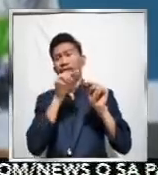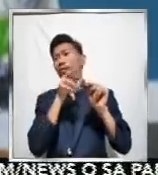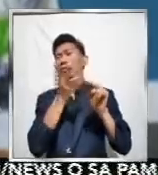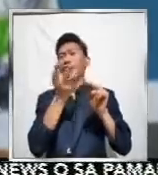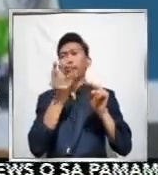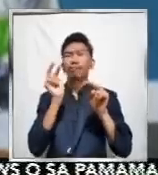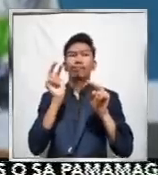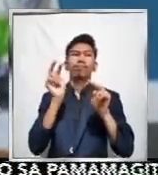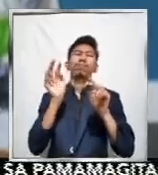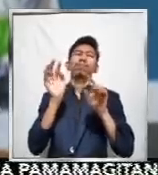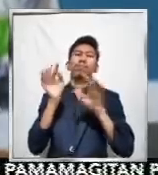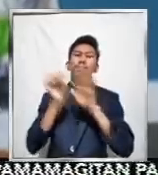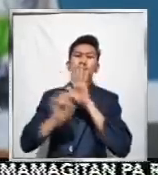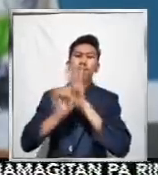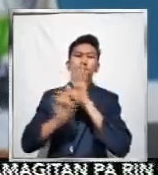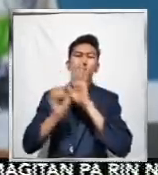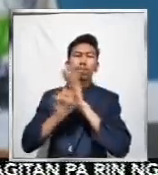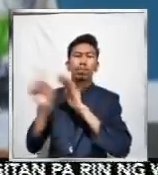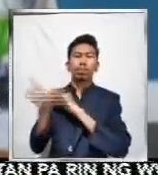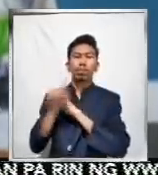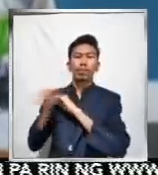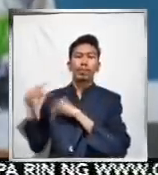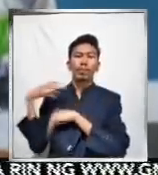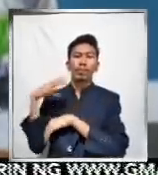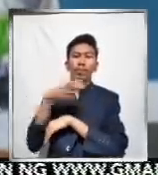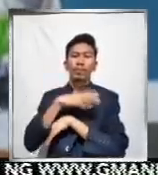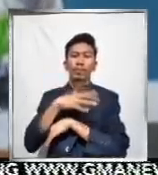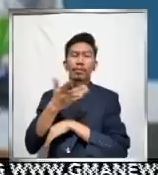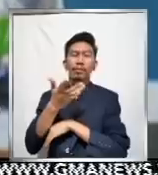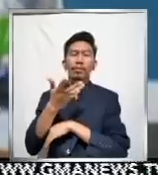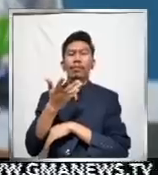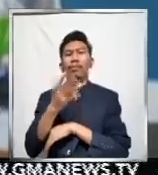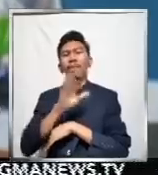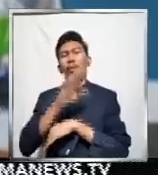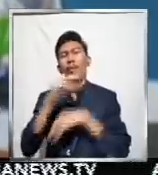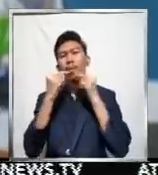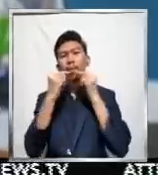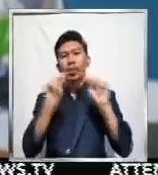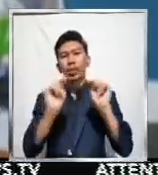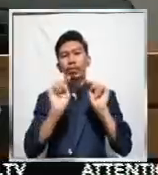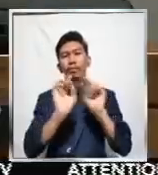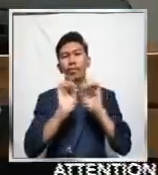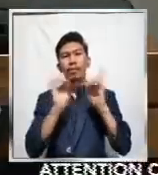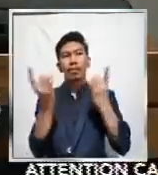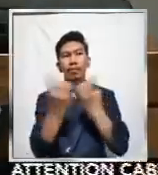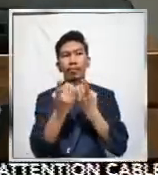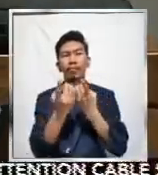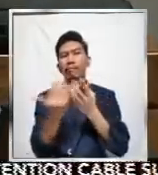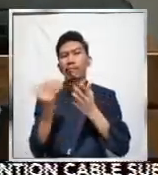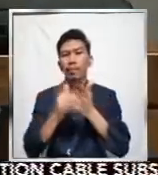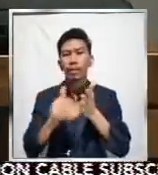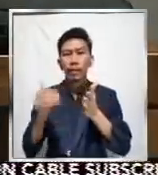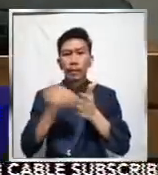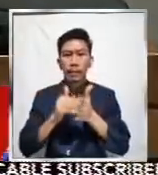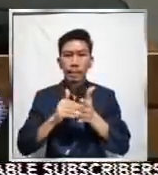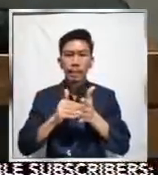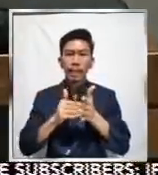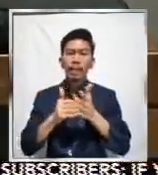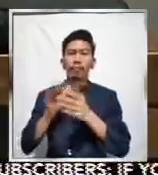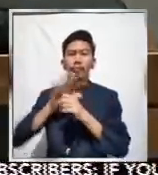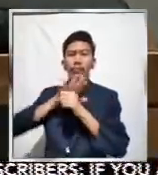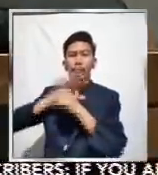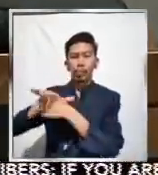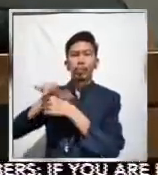at sa inyong public affairs programs? Lagi hong inaalipusta. I would like to make a public